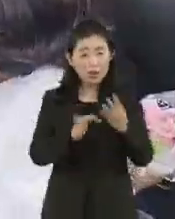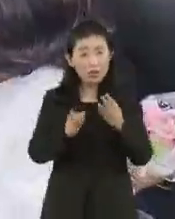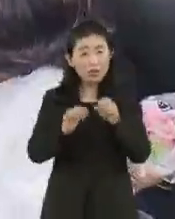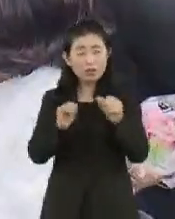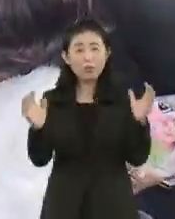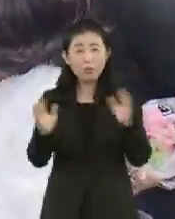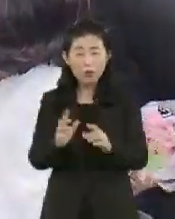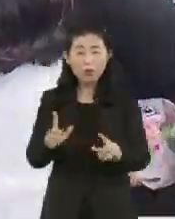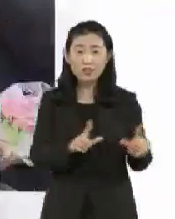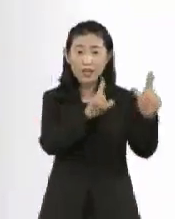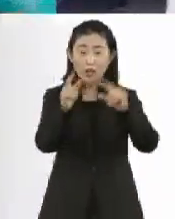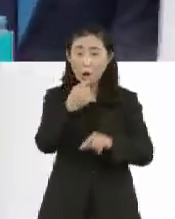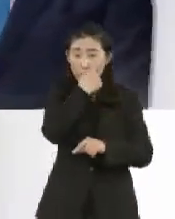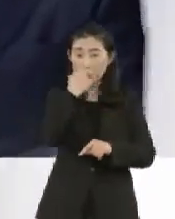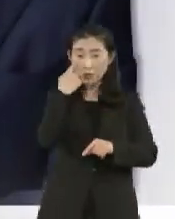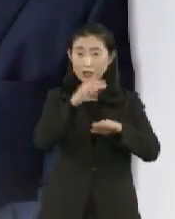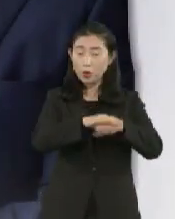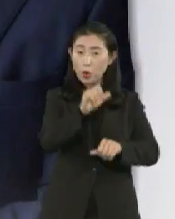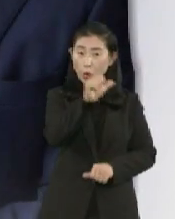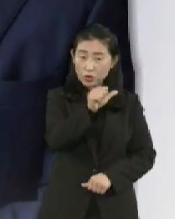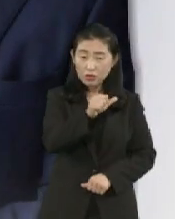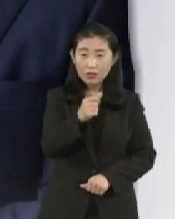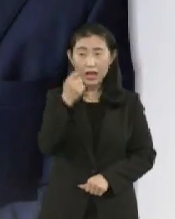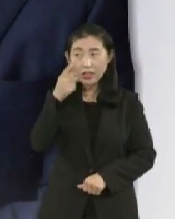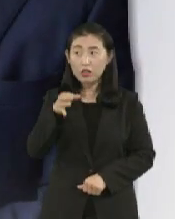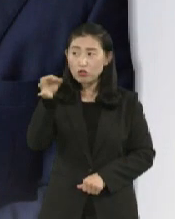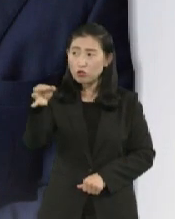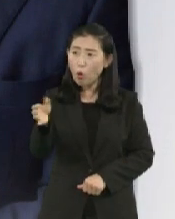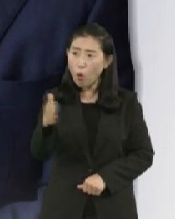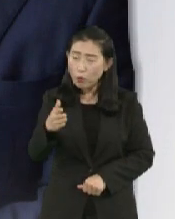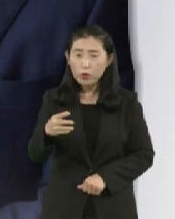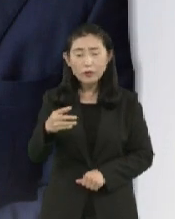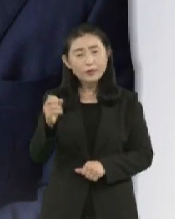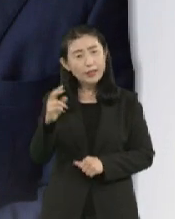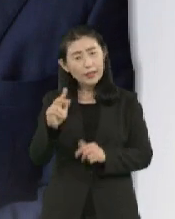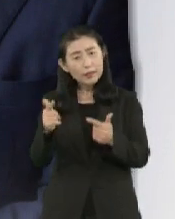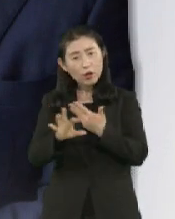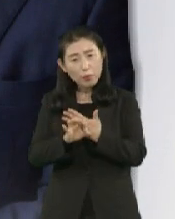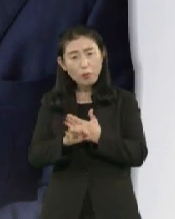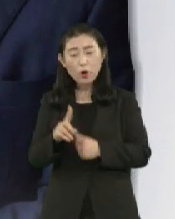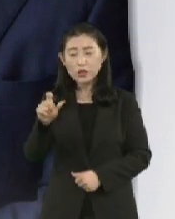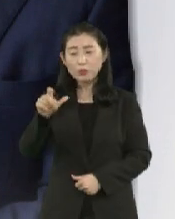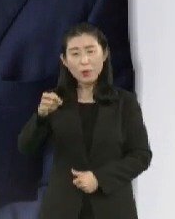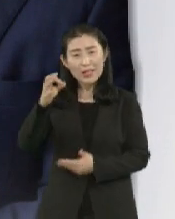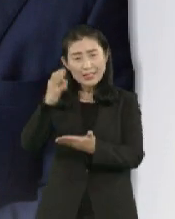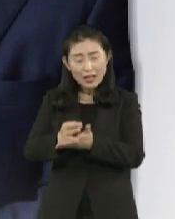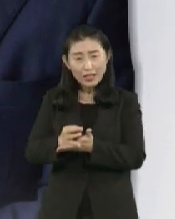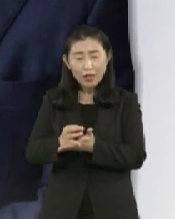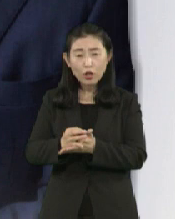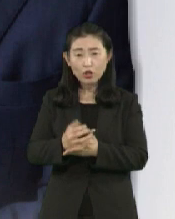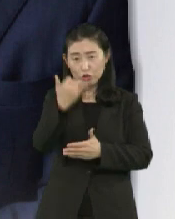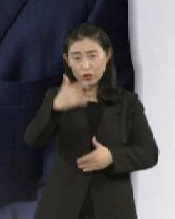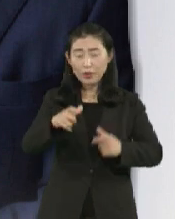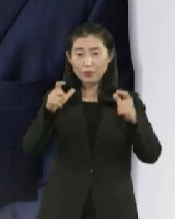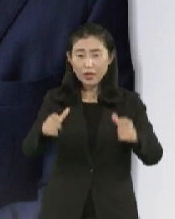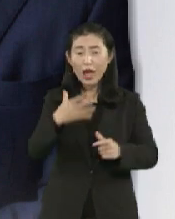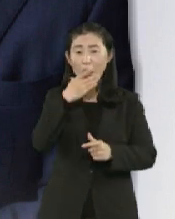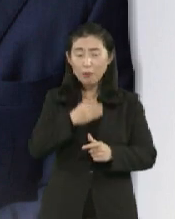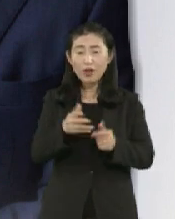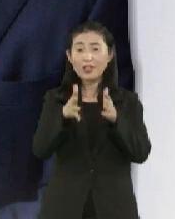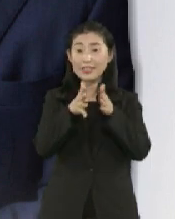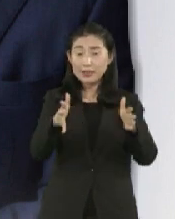수 있는 공간을 보증금 5000만원에 월세 를 면제 혹은 15만원 이하로 공급해 화재가 됐던 충남 0 더 행복한